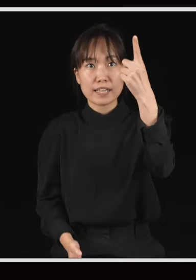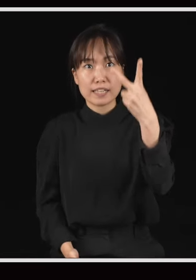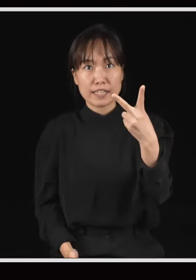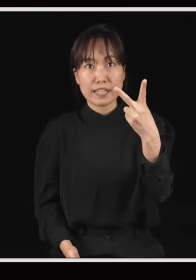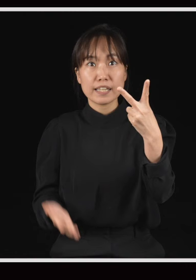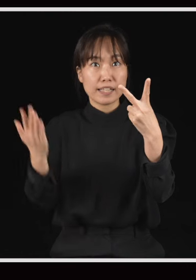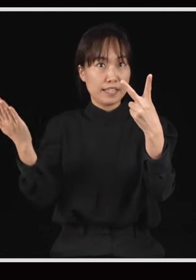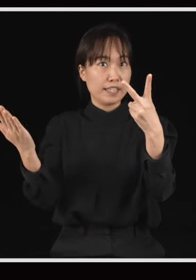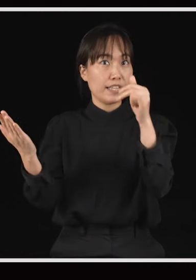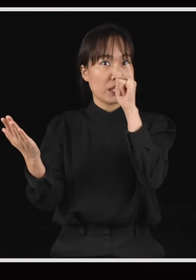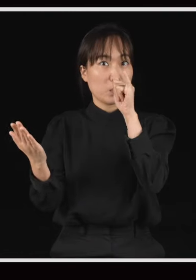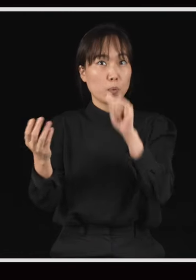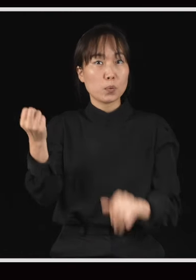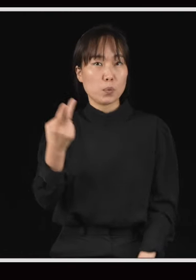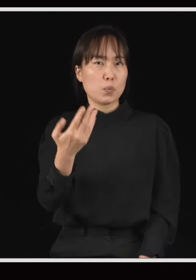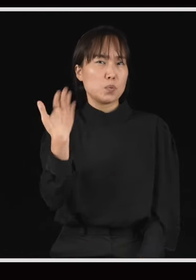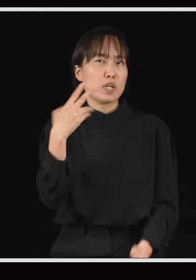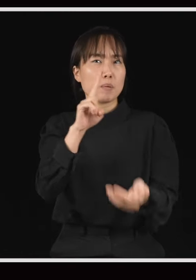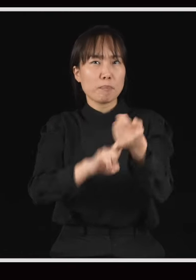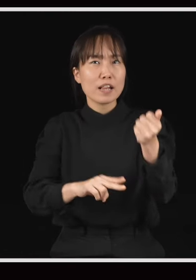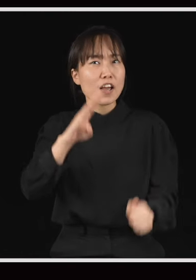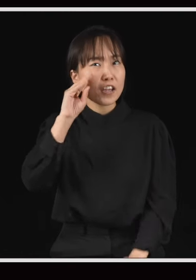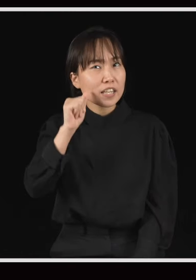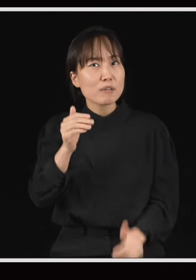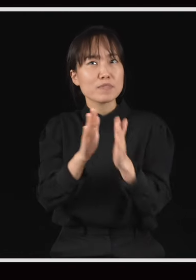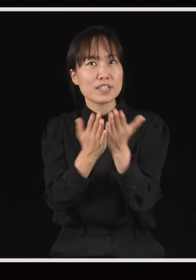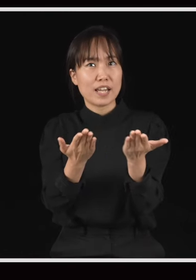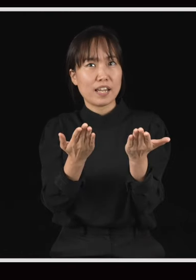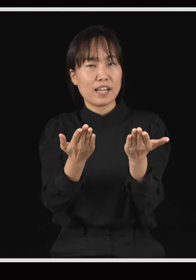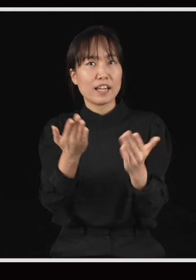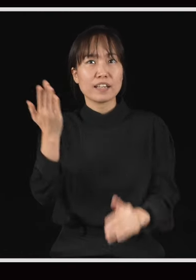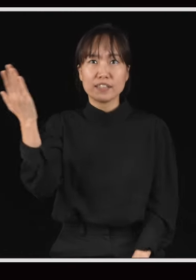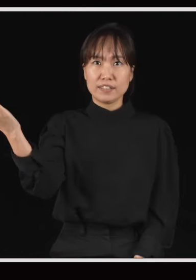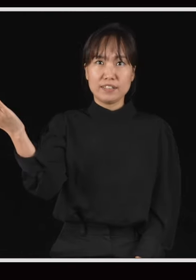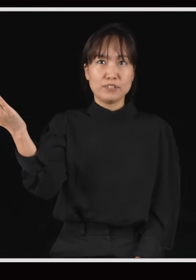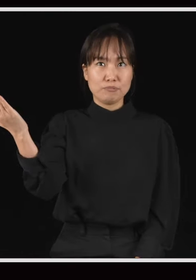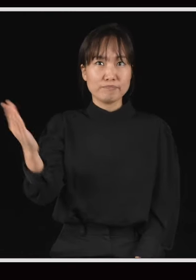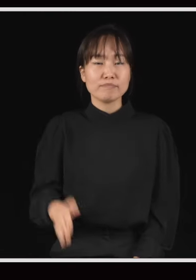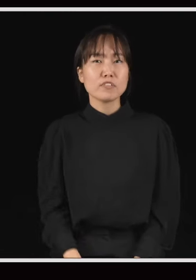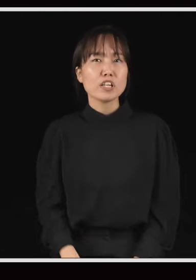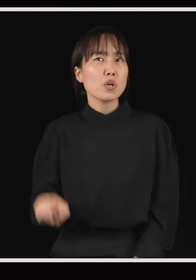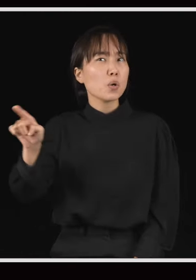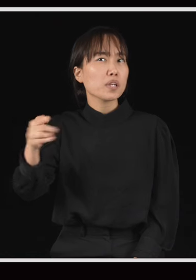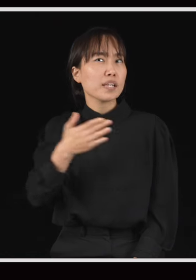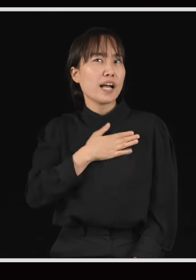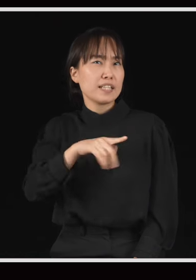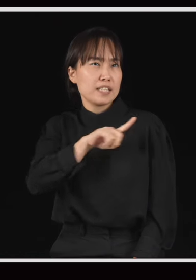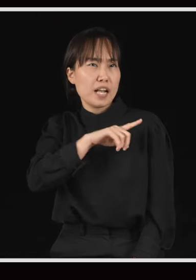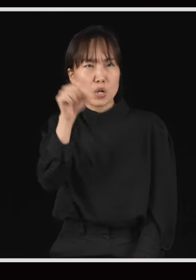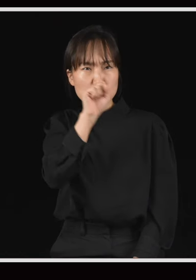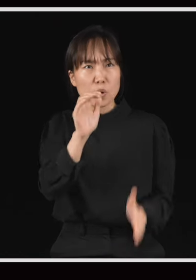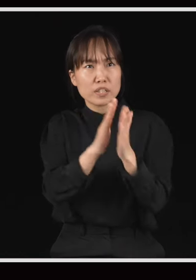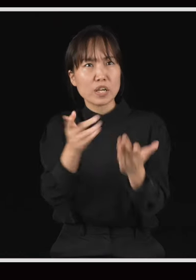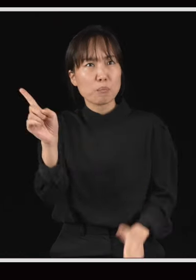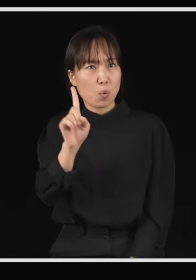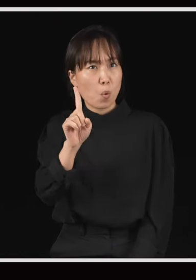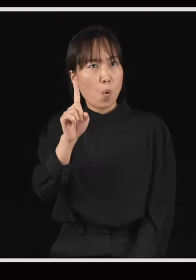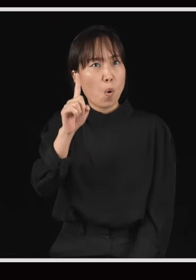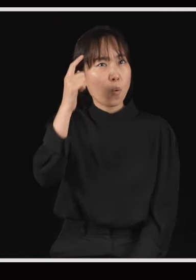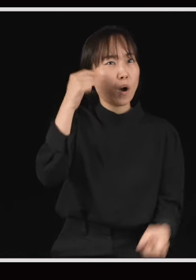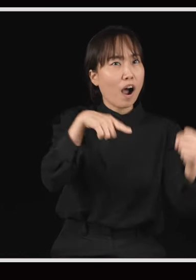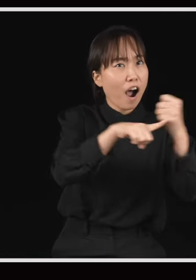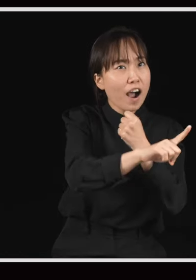요새 인기 있는 책들이죠. 그 중에서 제가 특히 좋아하는 책으로는 이 과학이 우리를 구원하지 못할 때